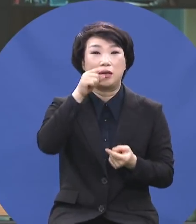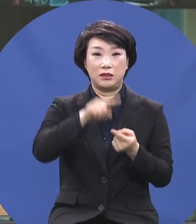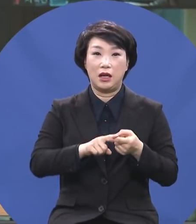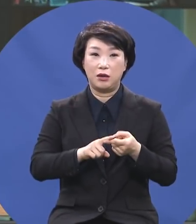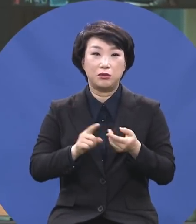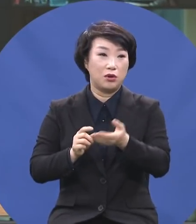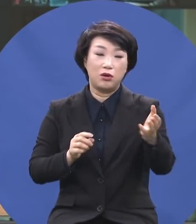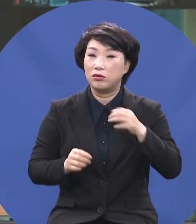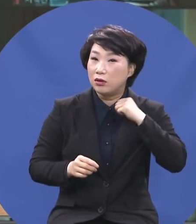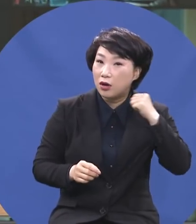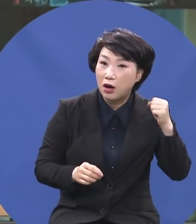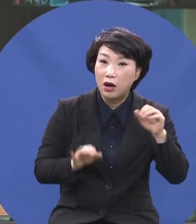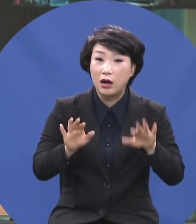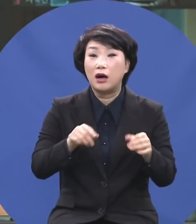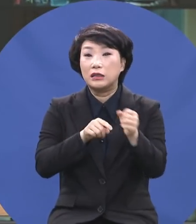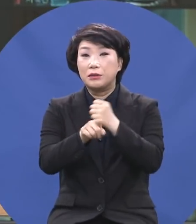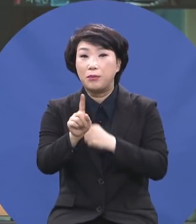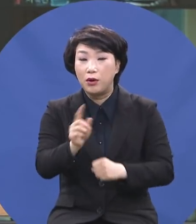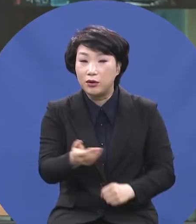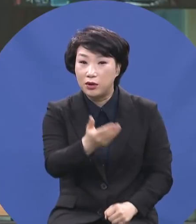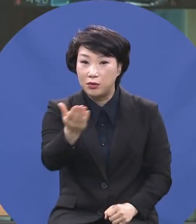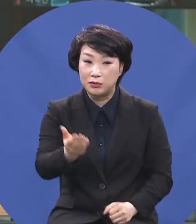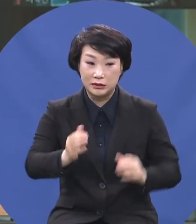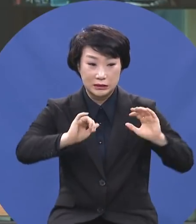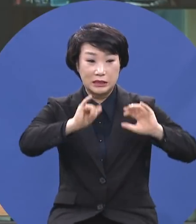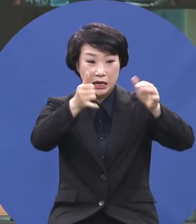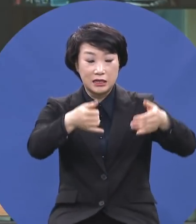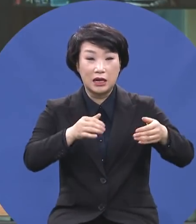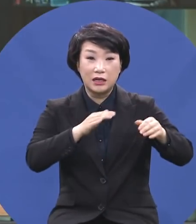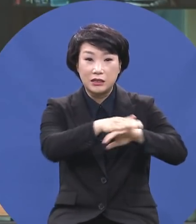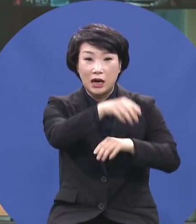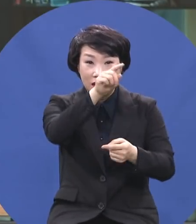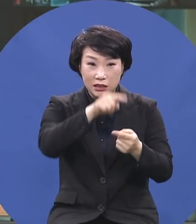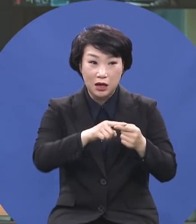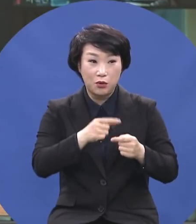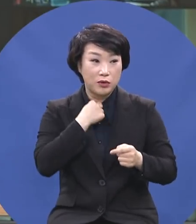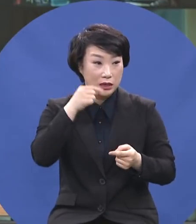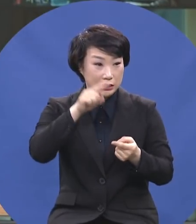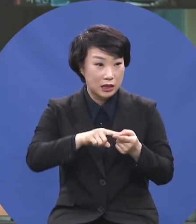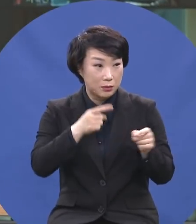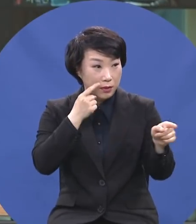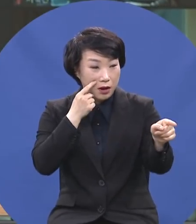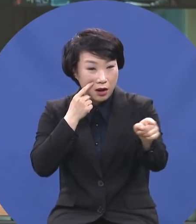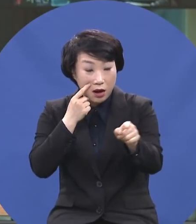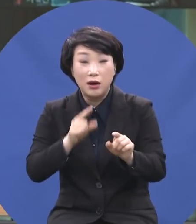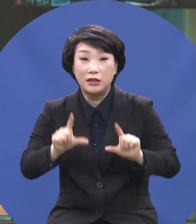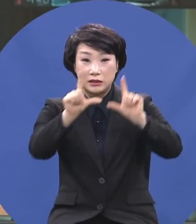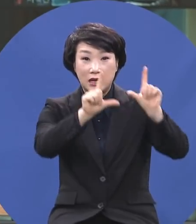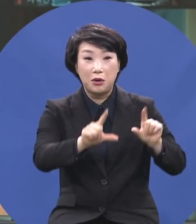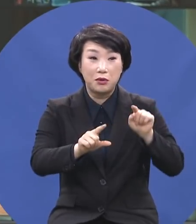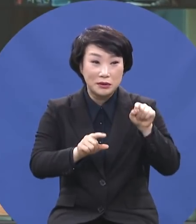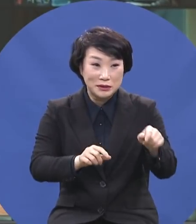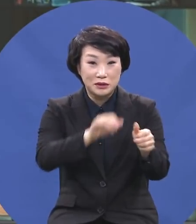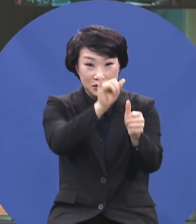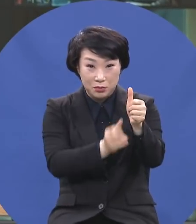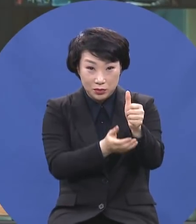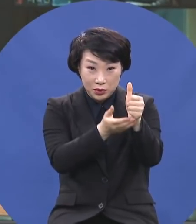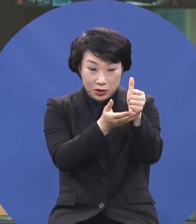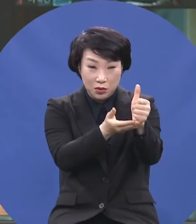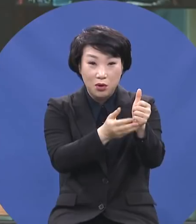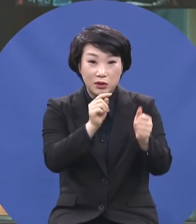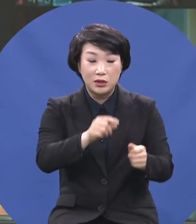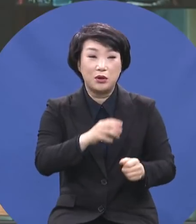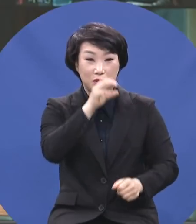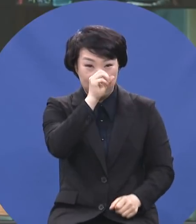끌려갔느니라. 다시 말하면 이 세상의 패턴대로 살면서 그것들을 섬기고